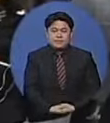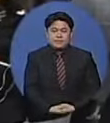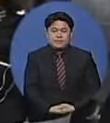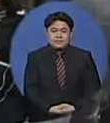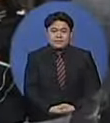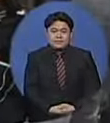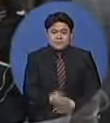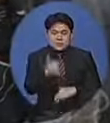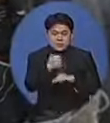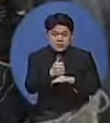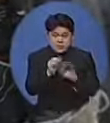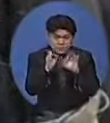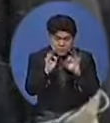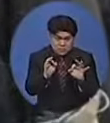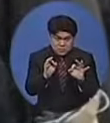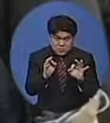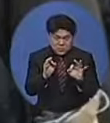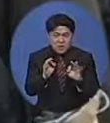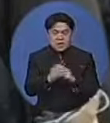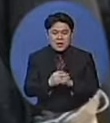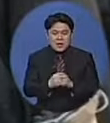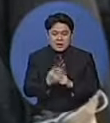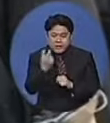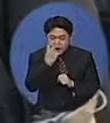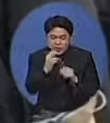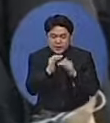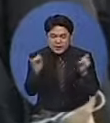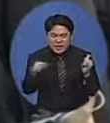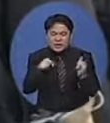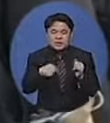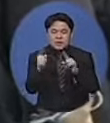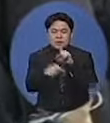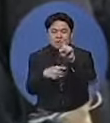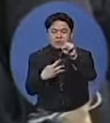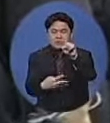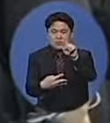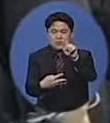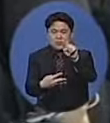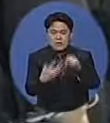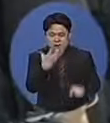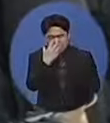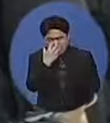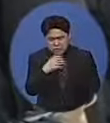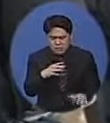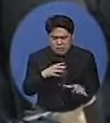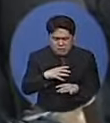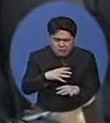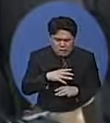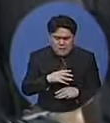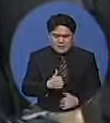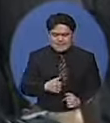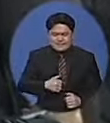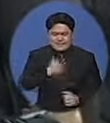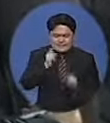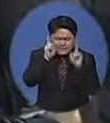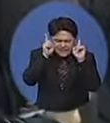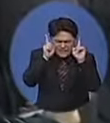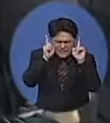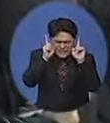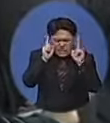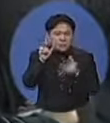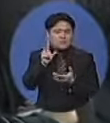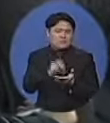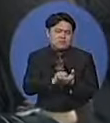조사 결과에 따르면 전체 대상 중 3분의 1 정도는 우울, 불안, 분노 같은